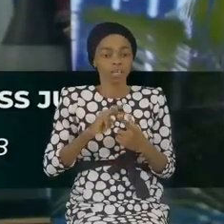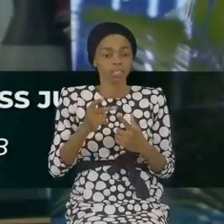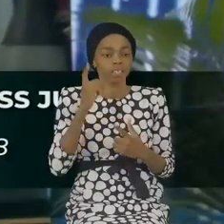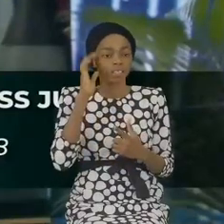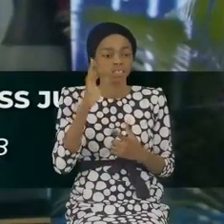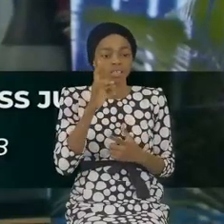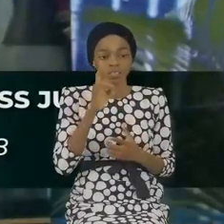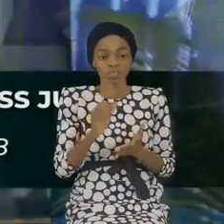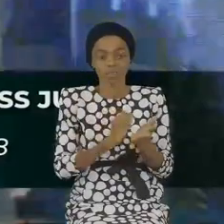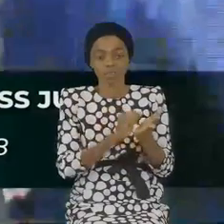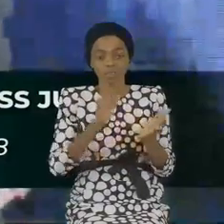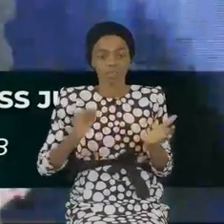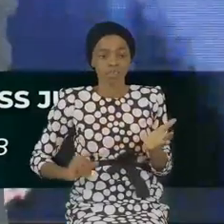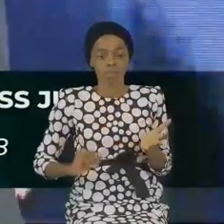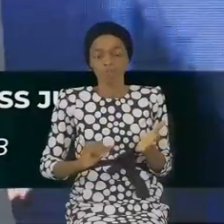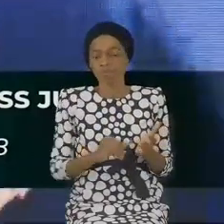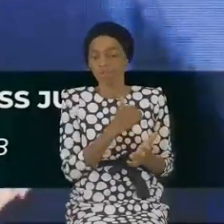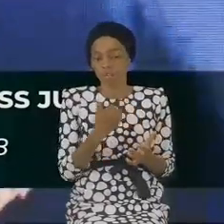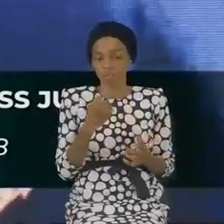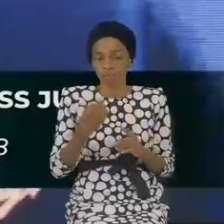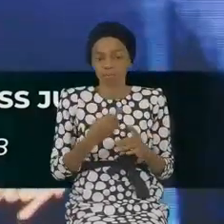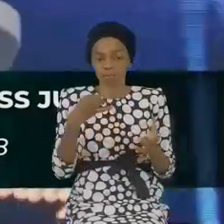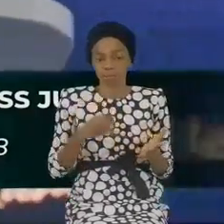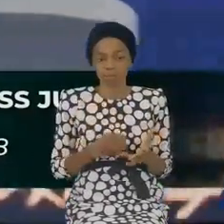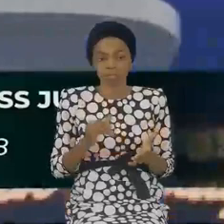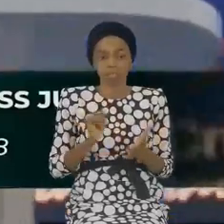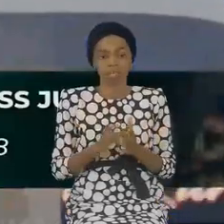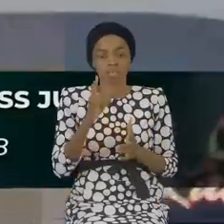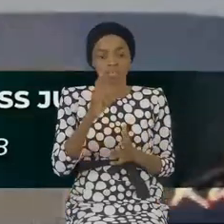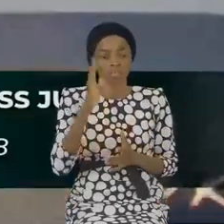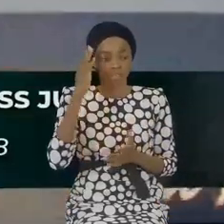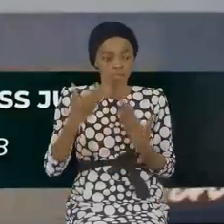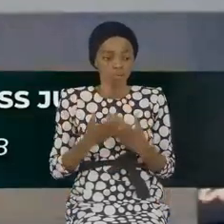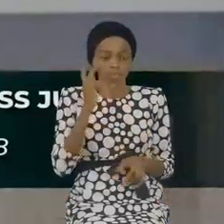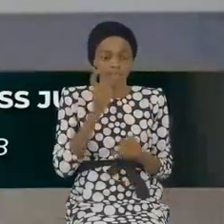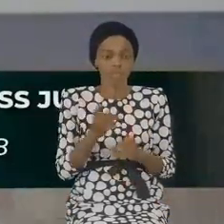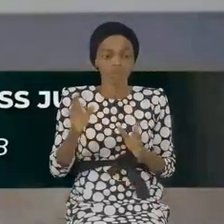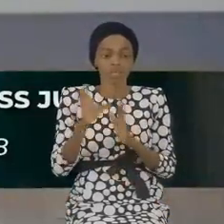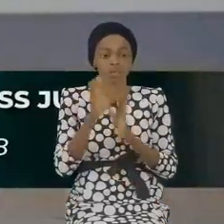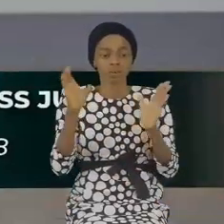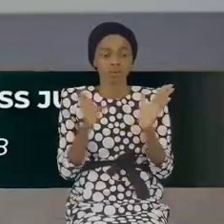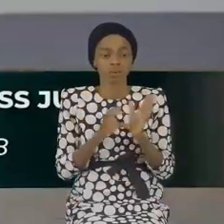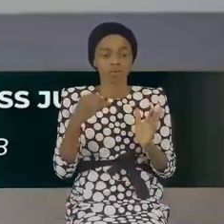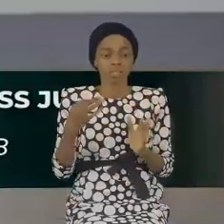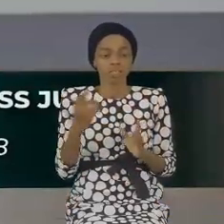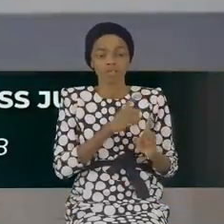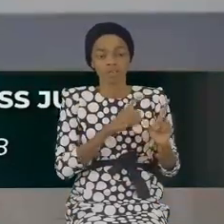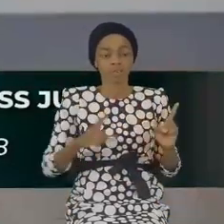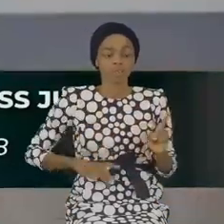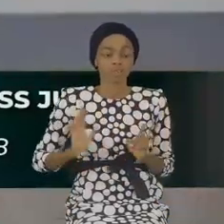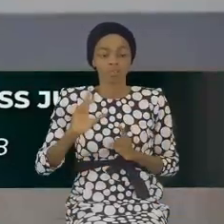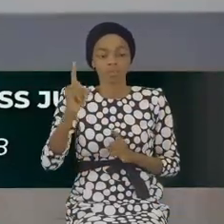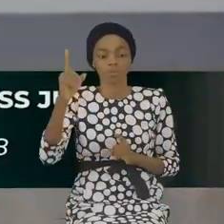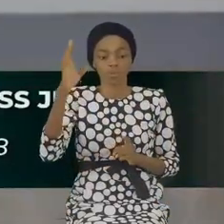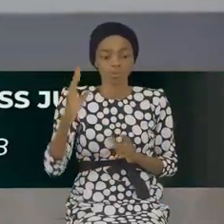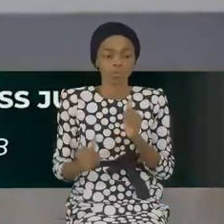Vous n'ajouterez rien à ce que je vous prescris et vous n'en retrancherez rien. Mais vous observerez les commandements de l'Éternel votre Dieu tels que